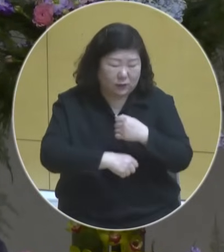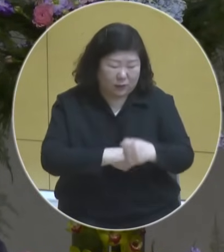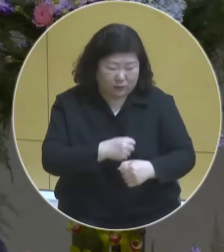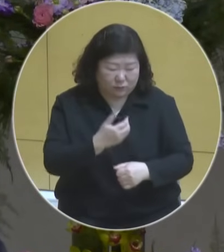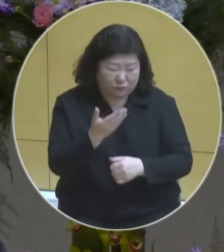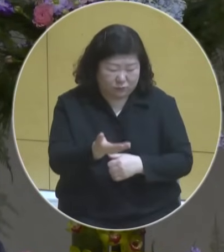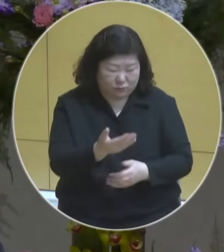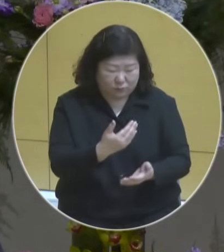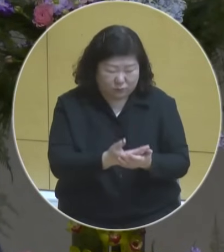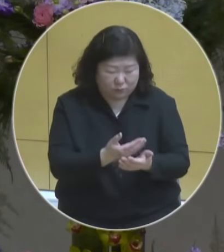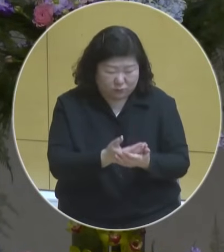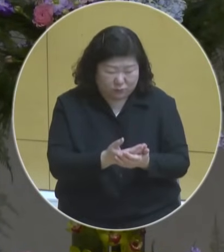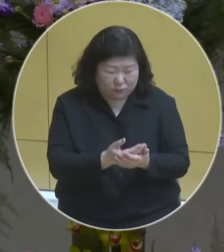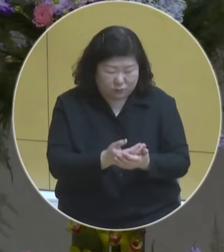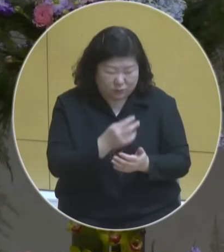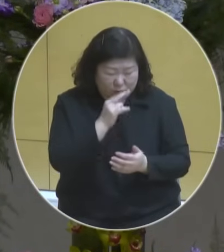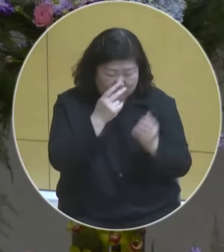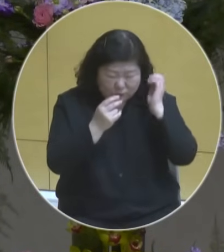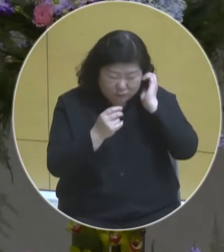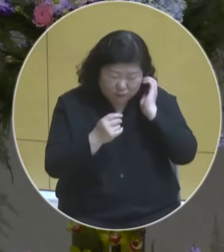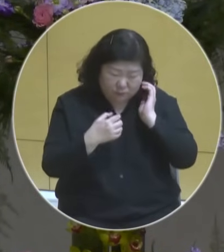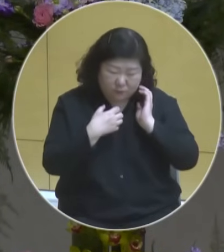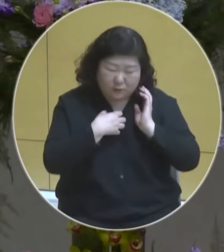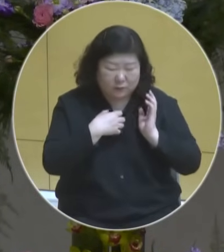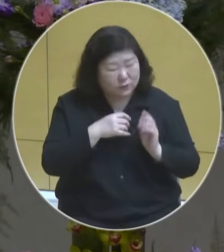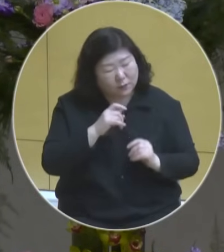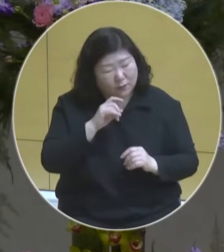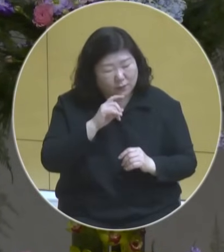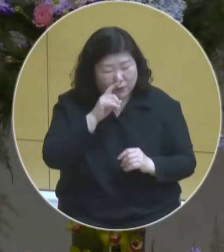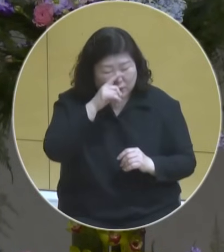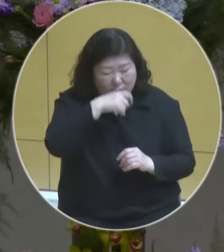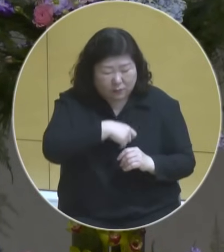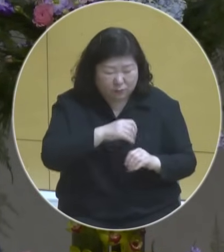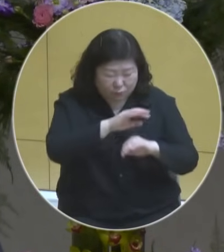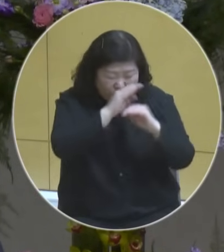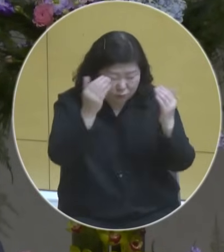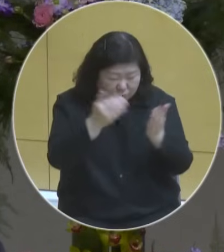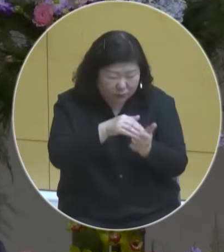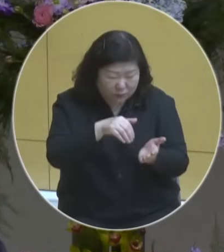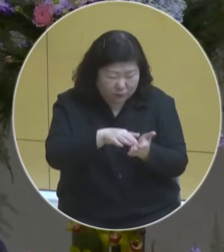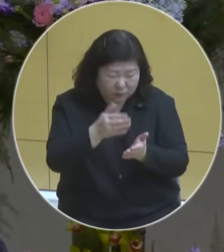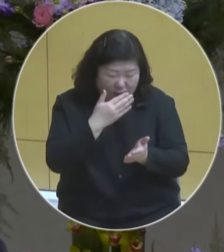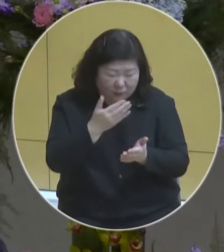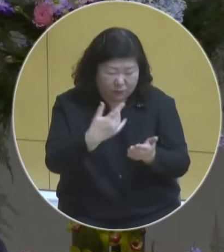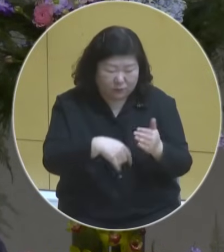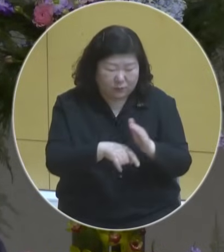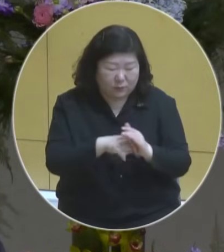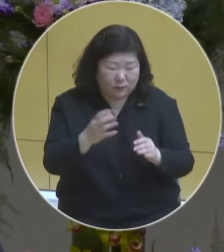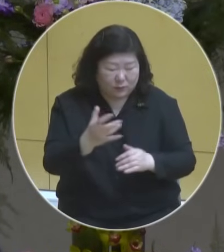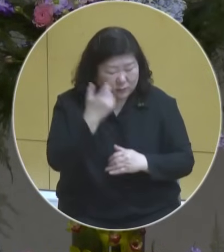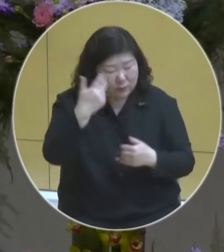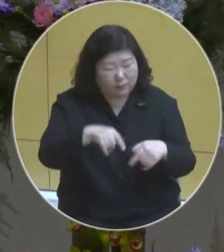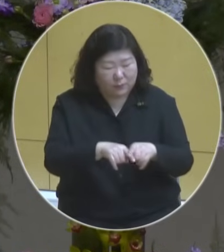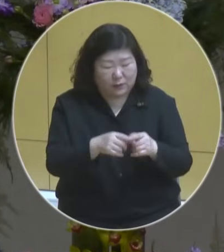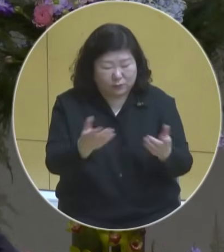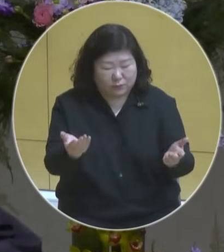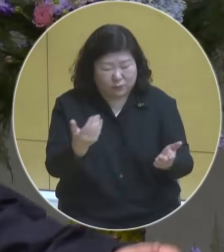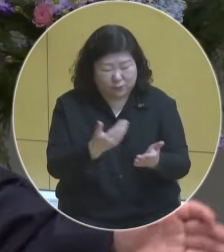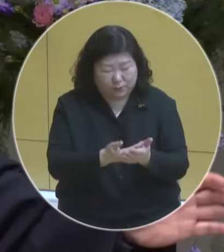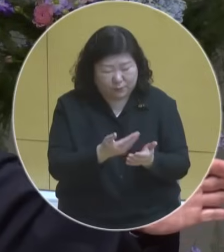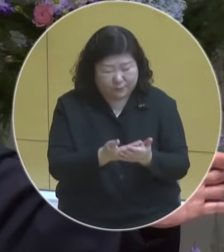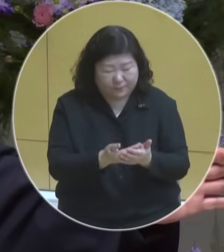역사가 있게 하시고 근신과 정과 여러분과 모든 것을 떠나갈 수 있도록 성령님 함께 하여 주시옵소서